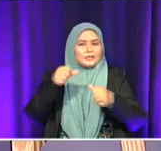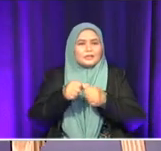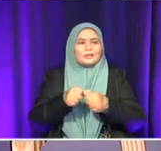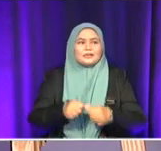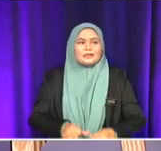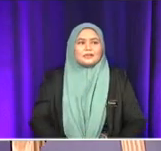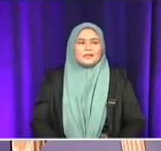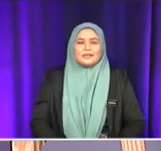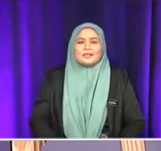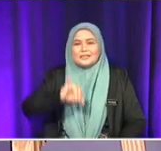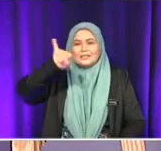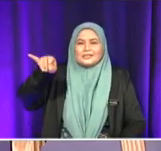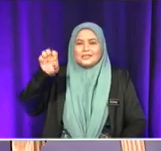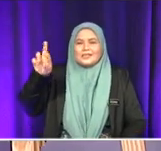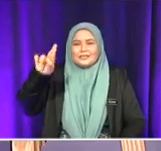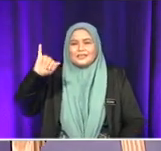ini